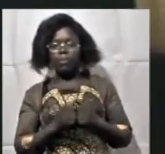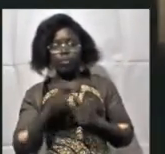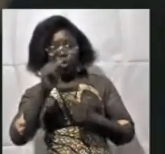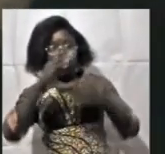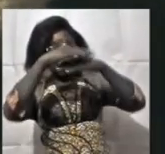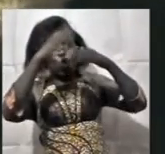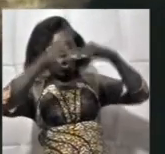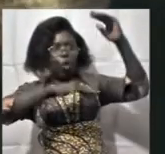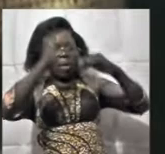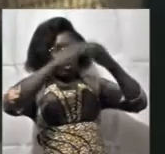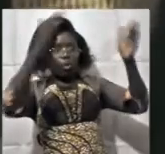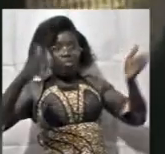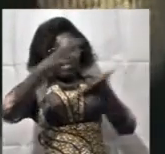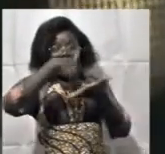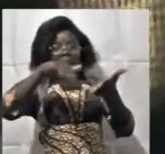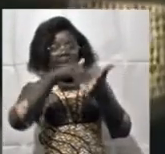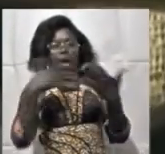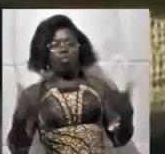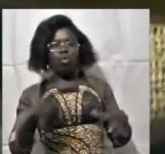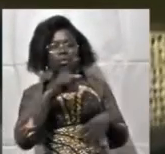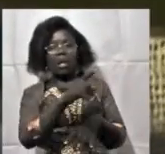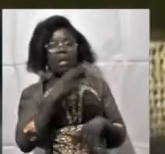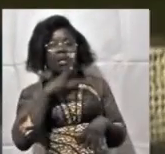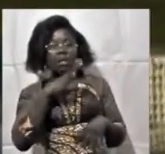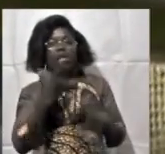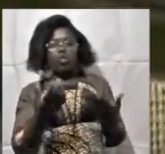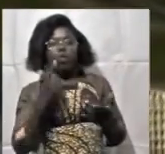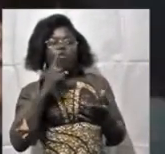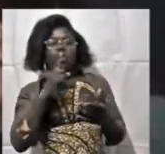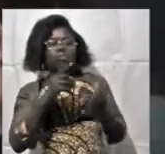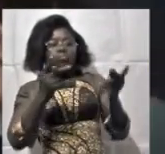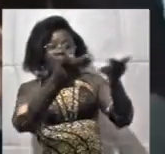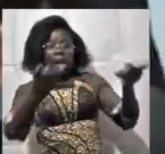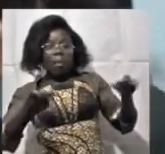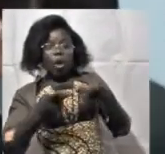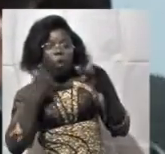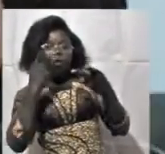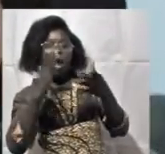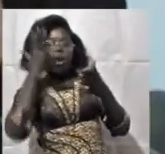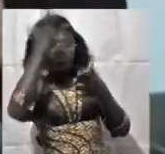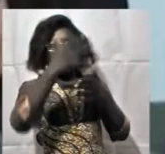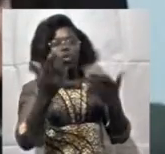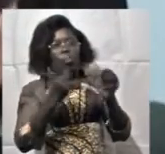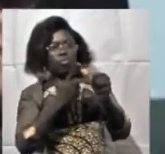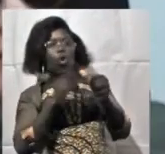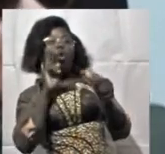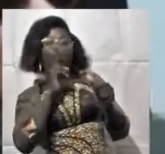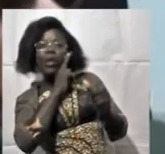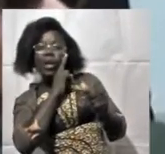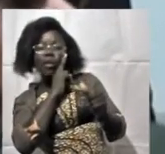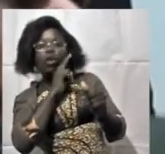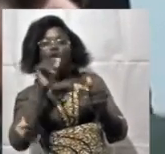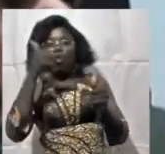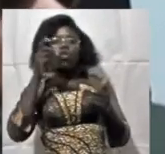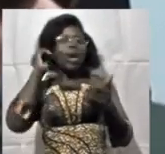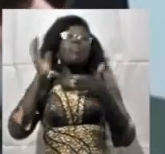ces 3 bâtiments ont l'allure et les atouts pour. Le bâtiment central est une tour svelte où la partie